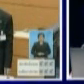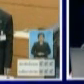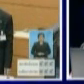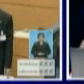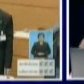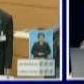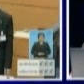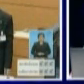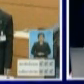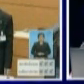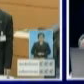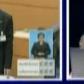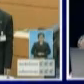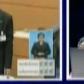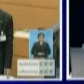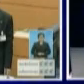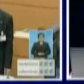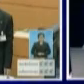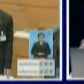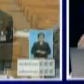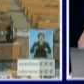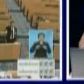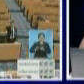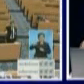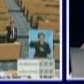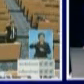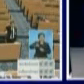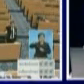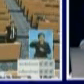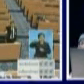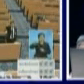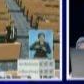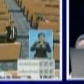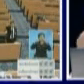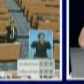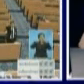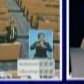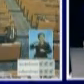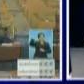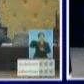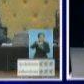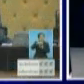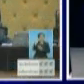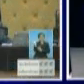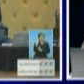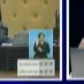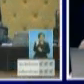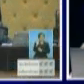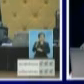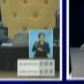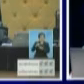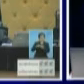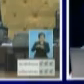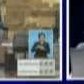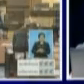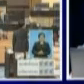ารือกันแล้วตกลงกันว่าฝ่ายค้านไม่ขัดข้องถ้านายกจะมอบให้ใครมาชี้แจงก็บอกถ้ารู้อย่างนี้เสียตั้งแต่แรกจะไม่ยอมบรรจุ